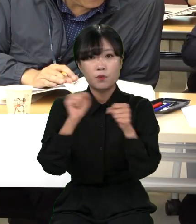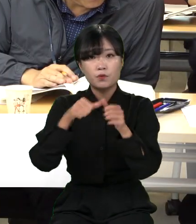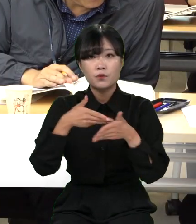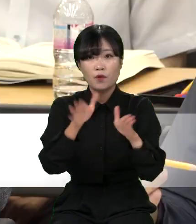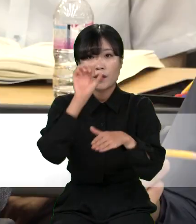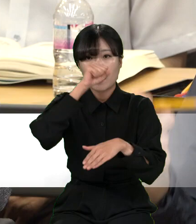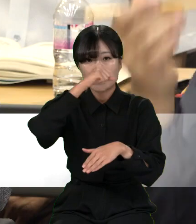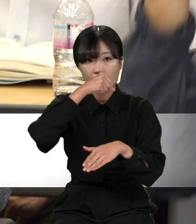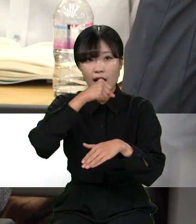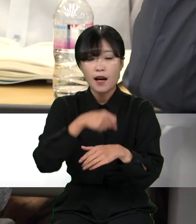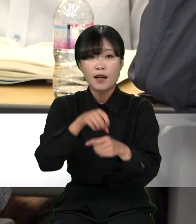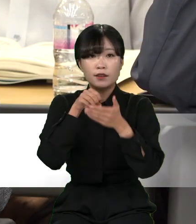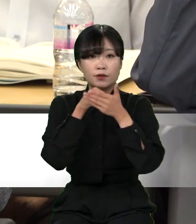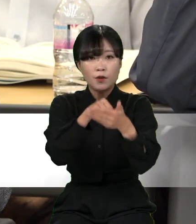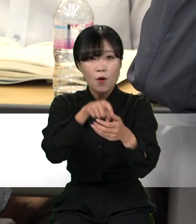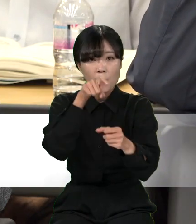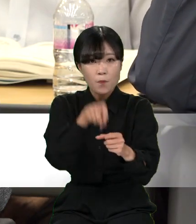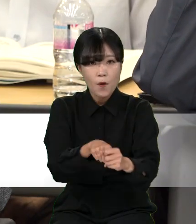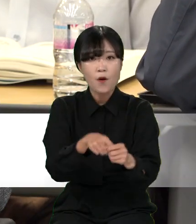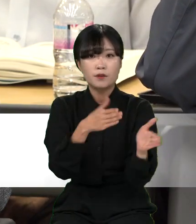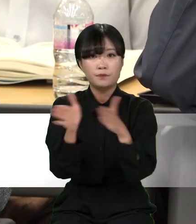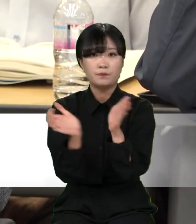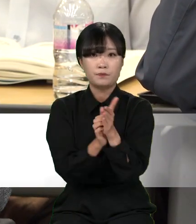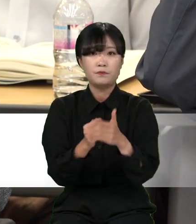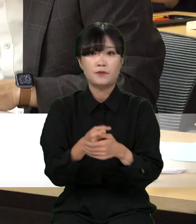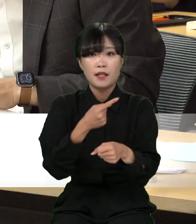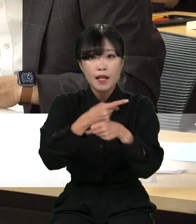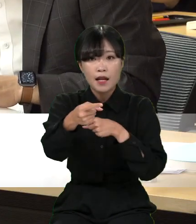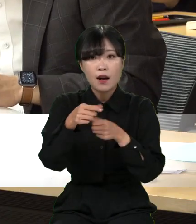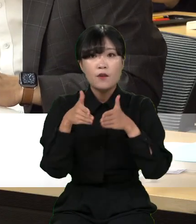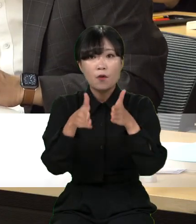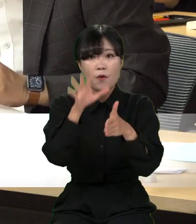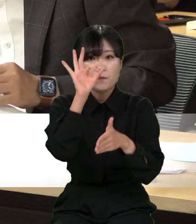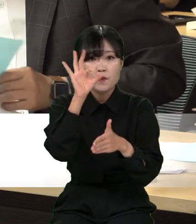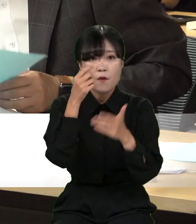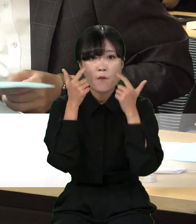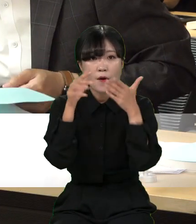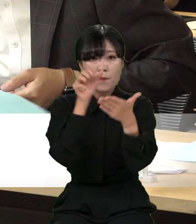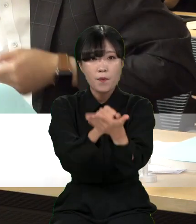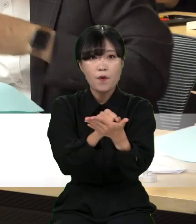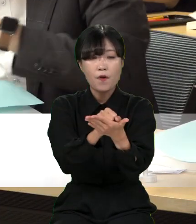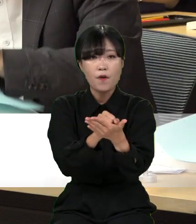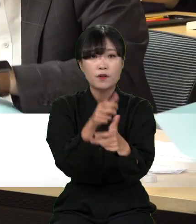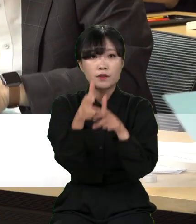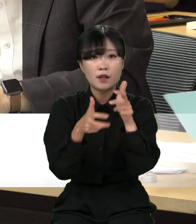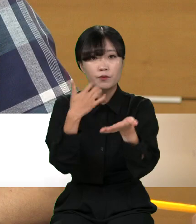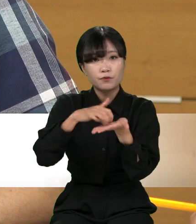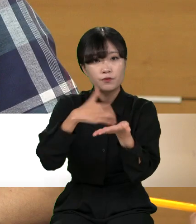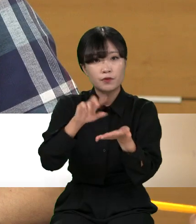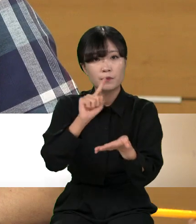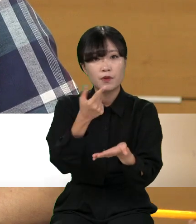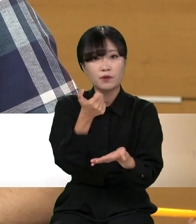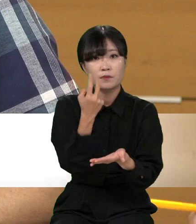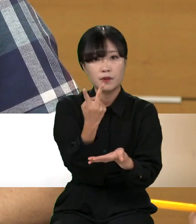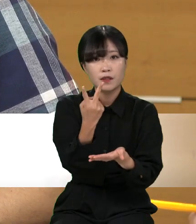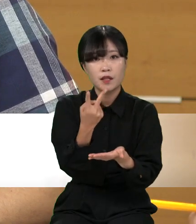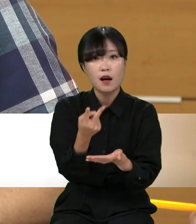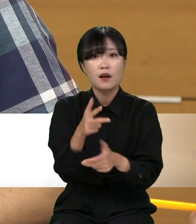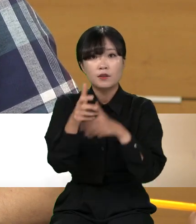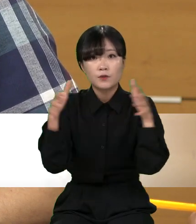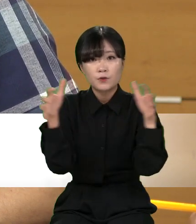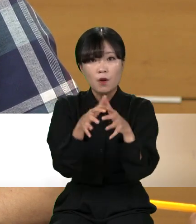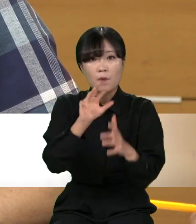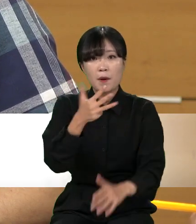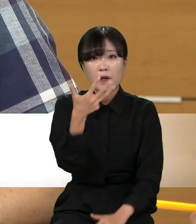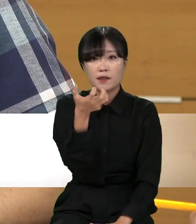내년도 경북도 예산에 반영하고자 마련됐습니다 내년도 포항시 도비 확보 대상 사업은 백신 2개